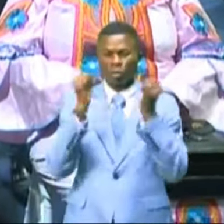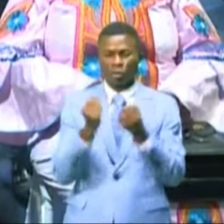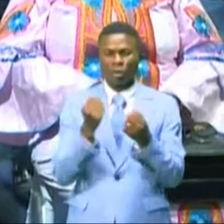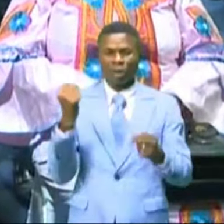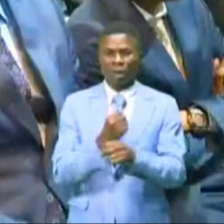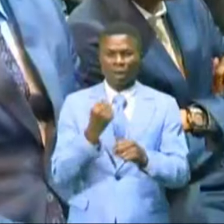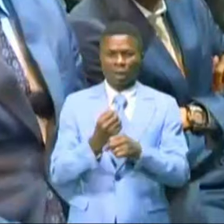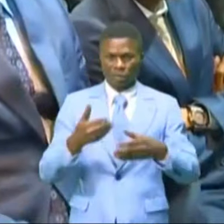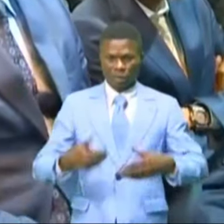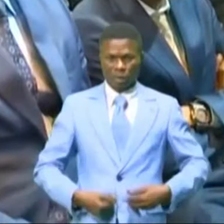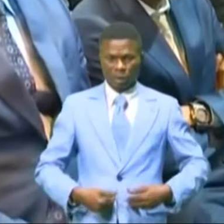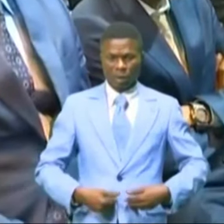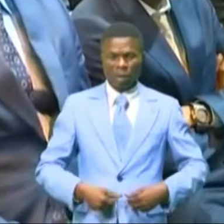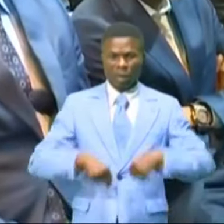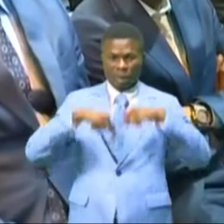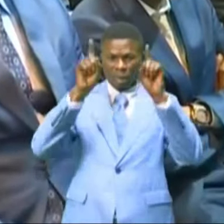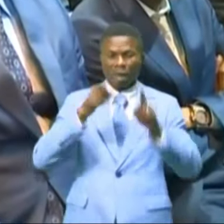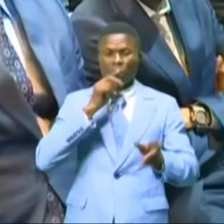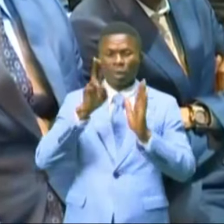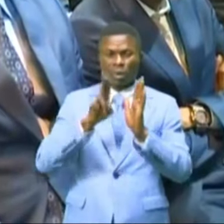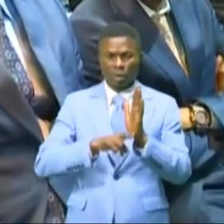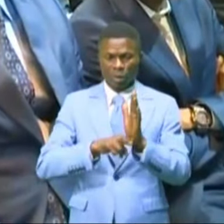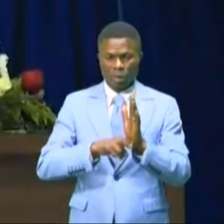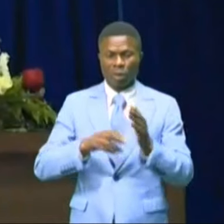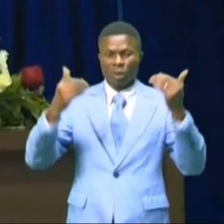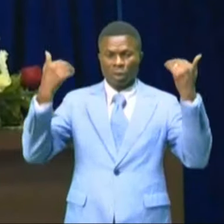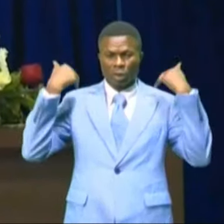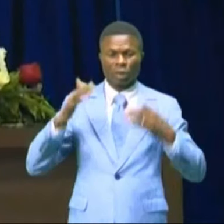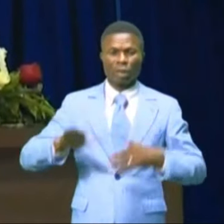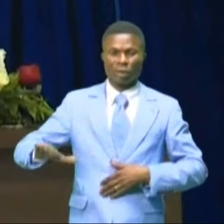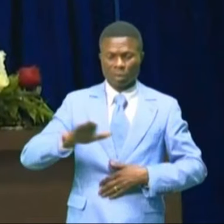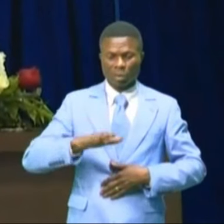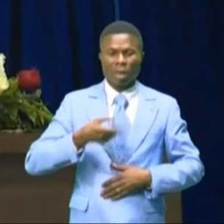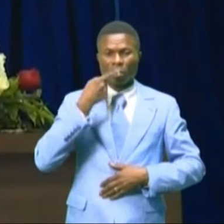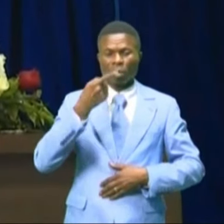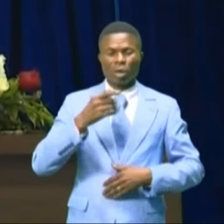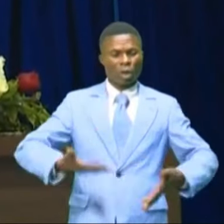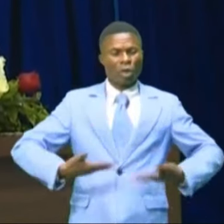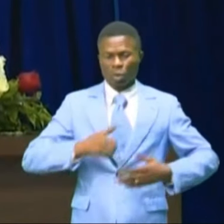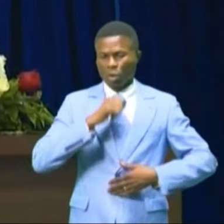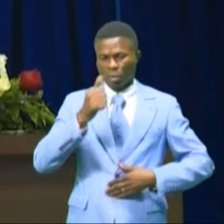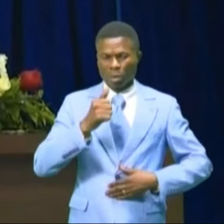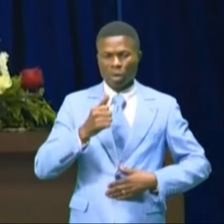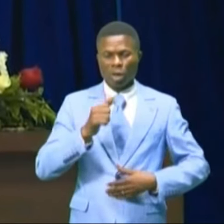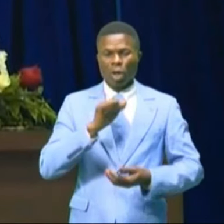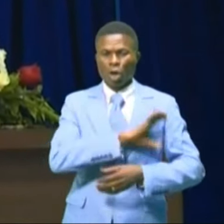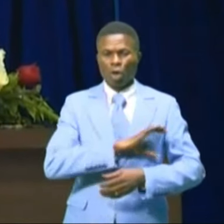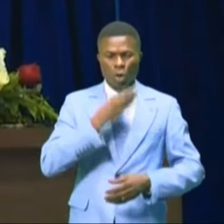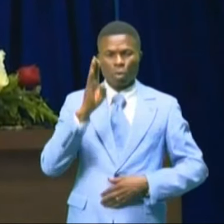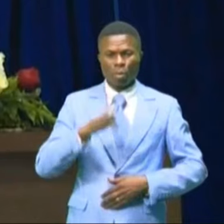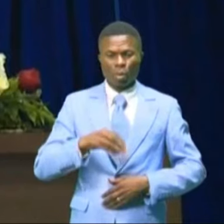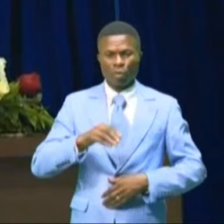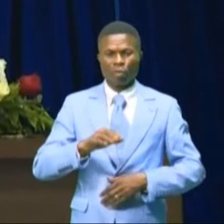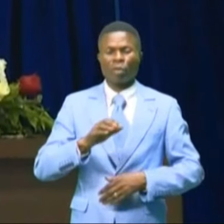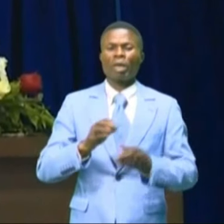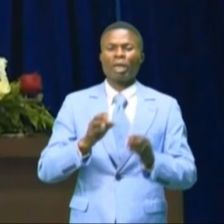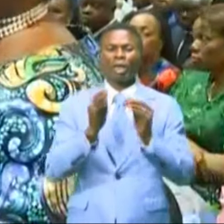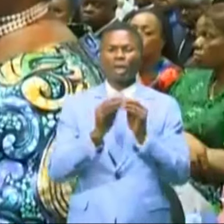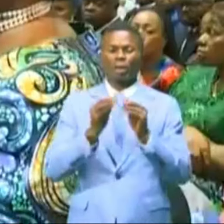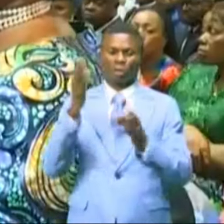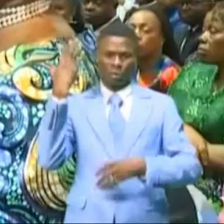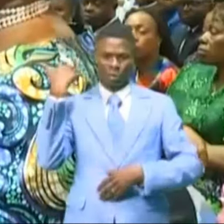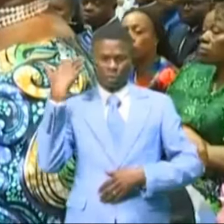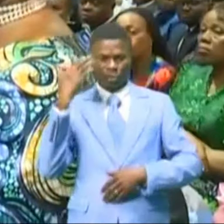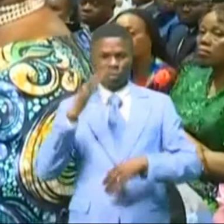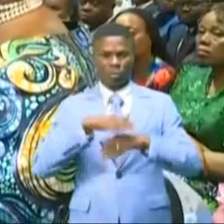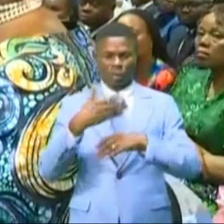jeunes. Sur l'exercice parlementaire, le garant de la nation a fustigé les antivaleurs constatées au cours des précédentes législatures. S'en est